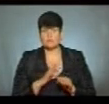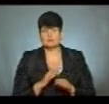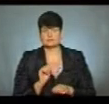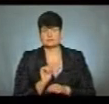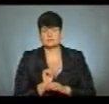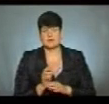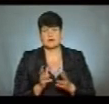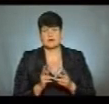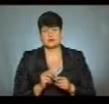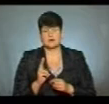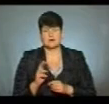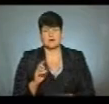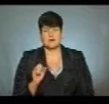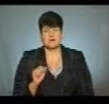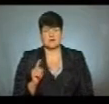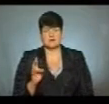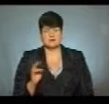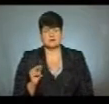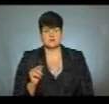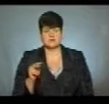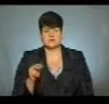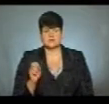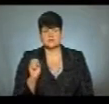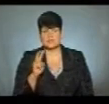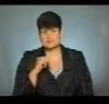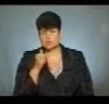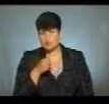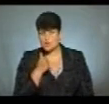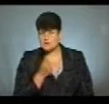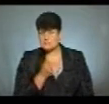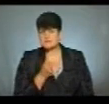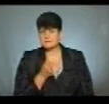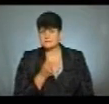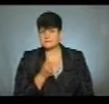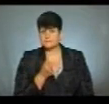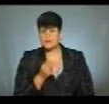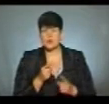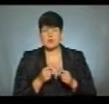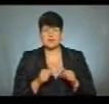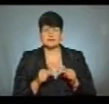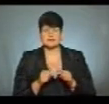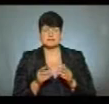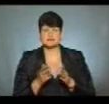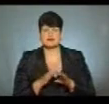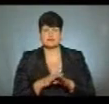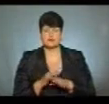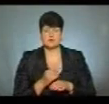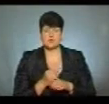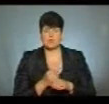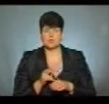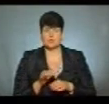рахунок казначейський. Чому? Значить, у 2012 році підрядна організація, яка виконувала роботи